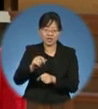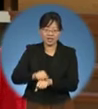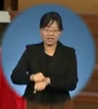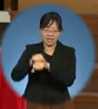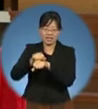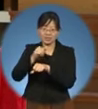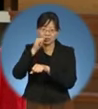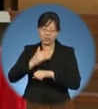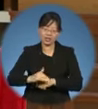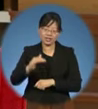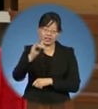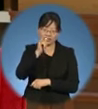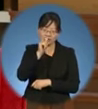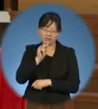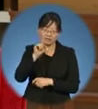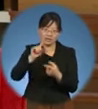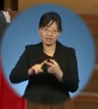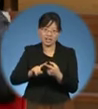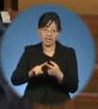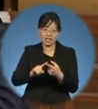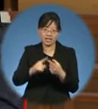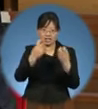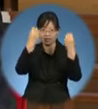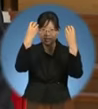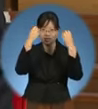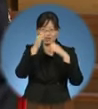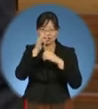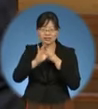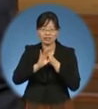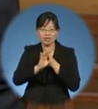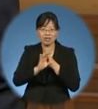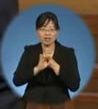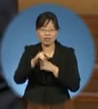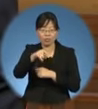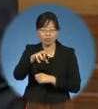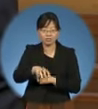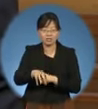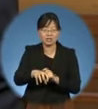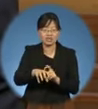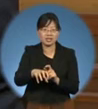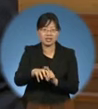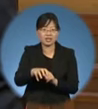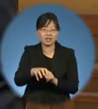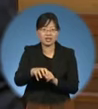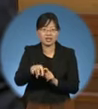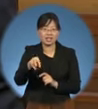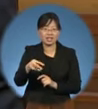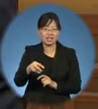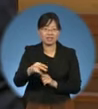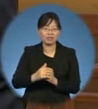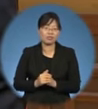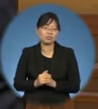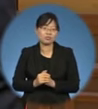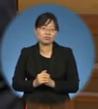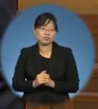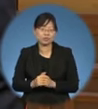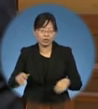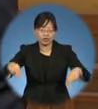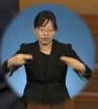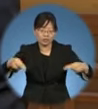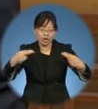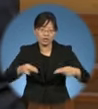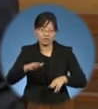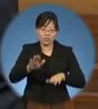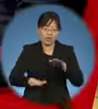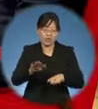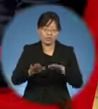있어요. 계단도 있고. 그럼 거기에 이제 가로등 있고 그러면 가로등 밑에 가서 거기서 이제 뭐 스텝도 밟고 줄넘기도 하고.